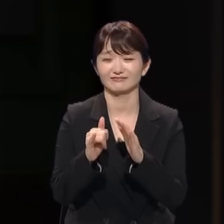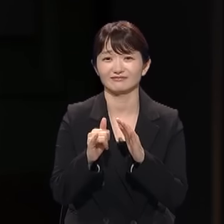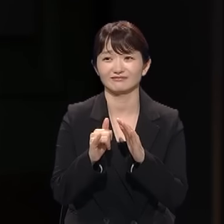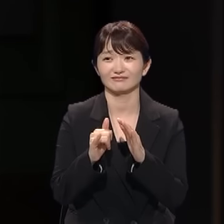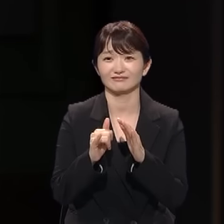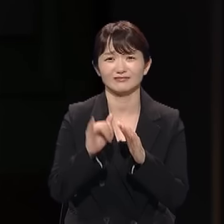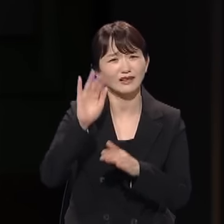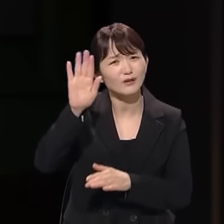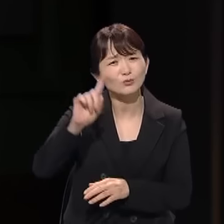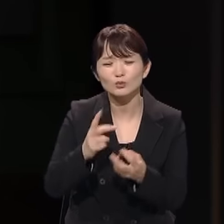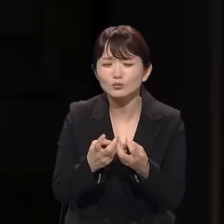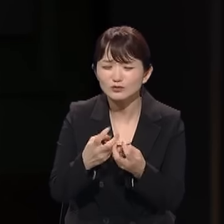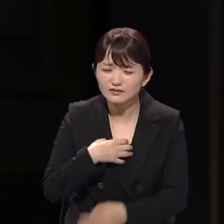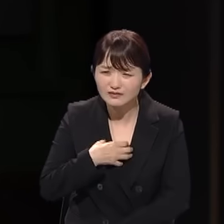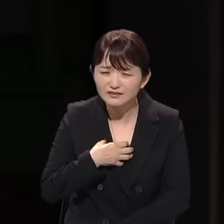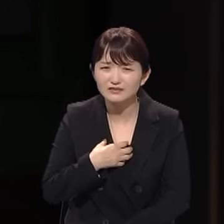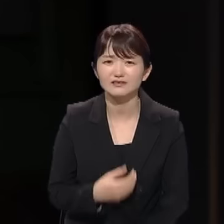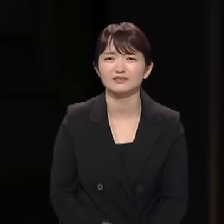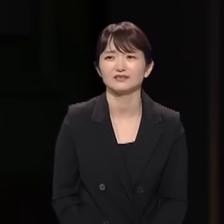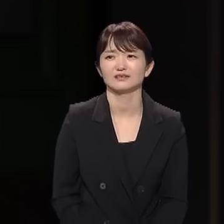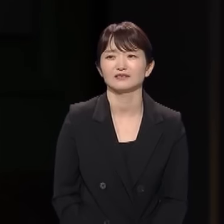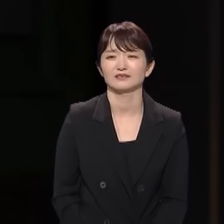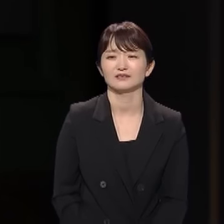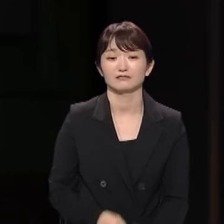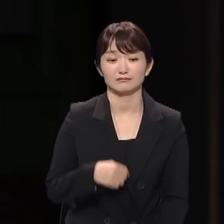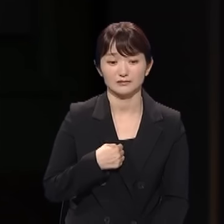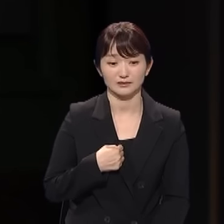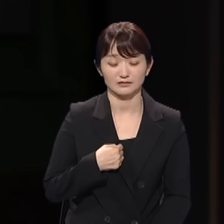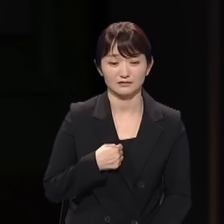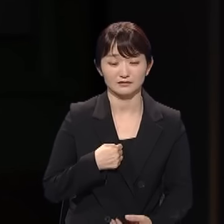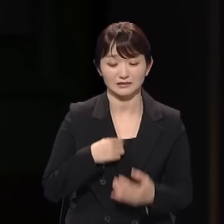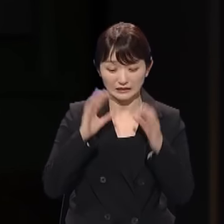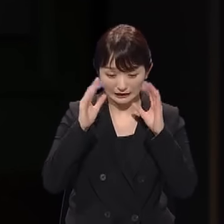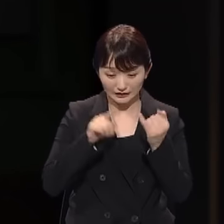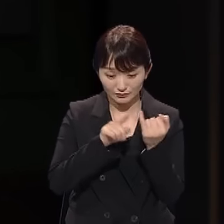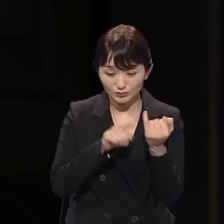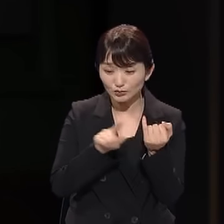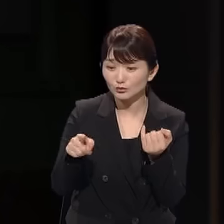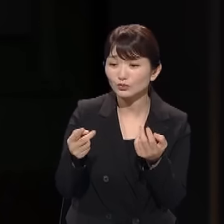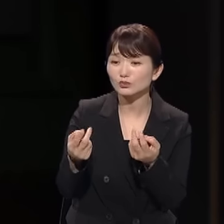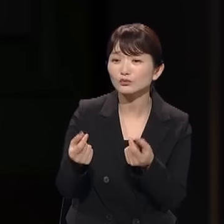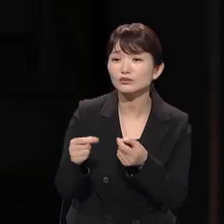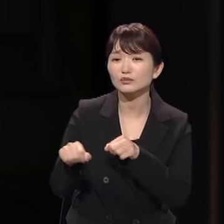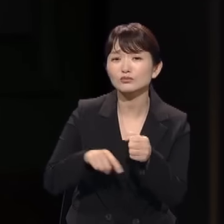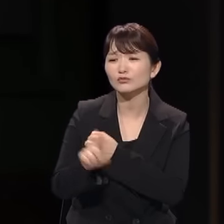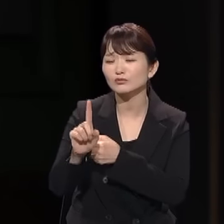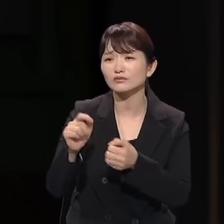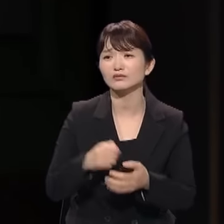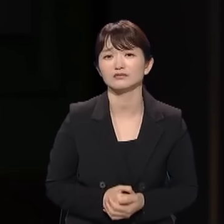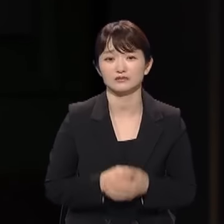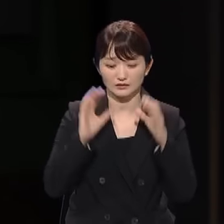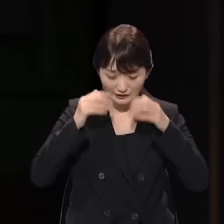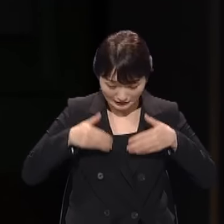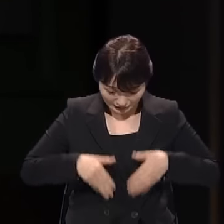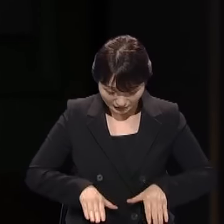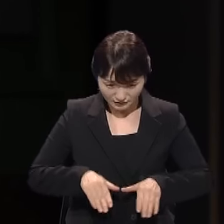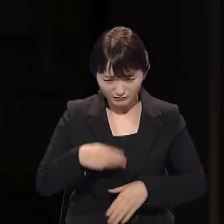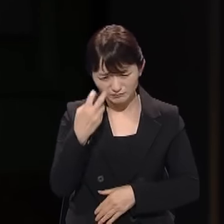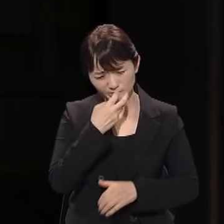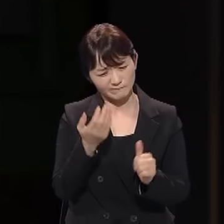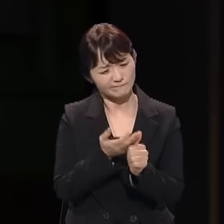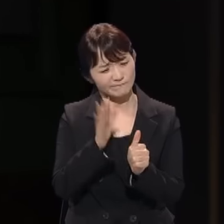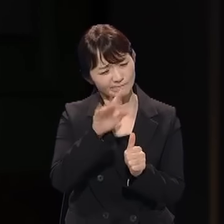걱정하는 댓글을 많이 남겨주셨습니다. 현실도피님, 자기 아기 임신했는데 어떻게 저럴 수 있나요? 라고 하셨고요. 경미우님, 아기 낳으면 절대 봐주지